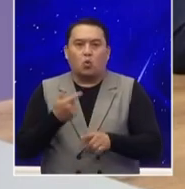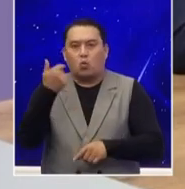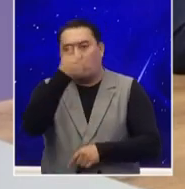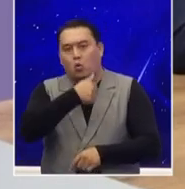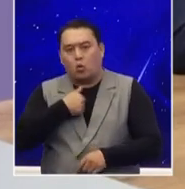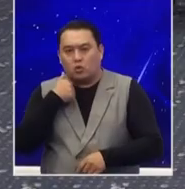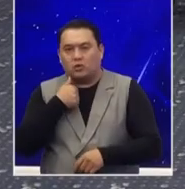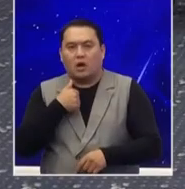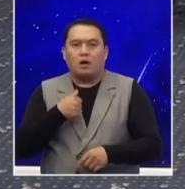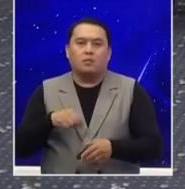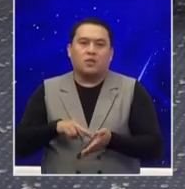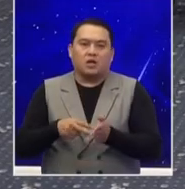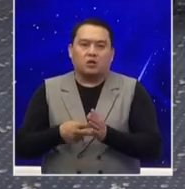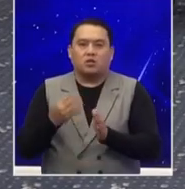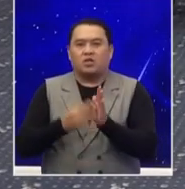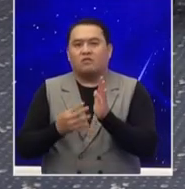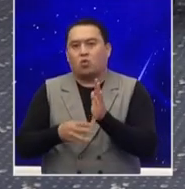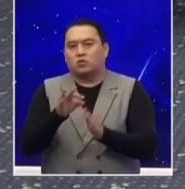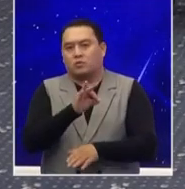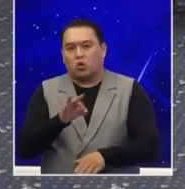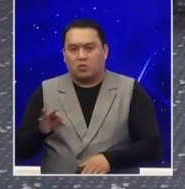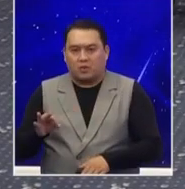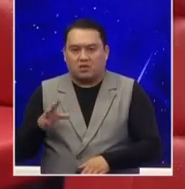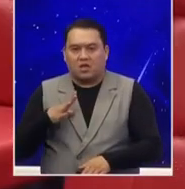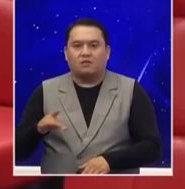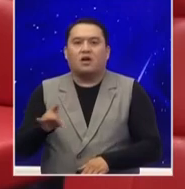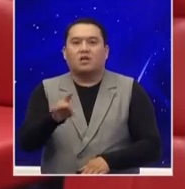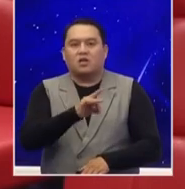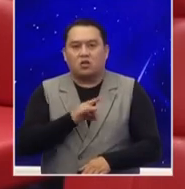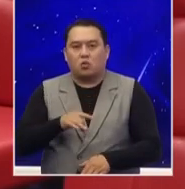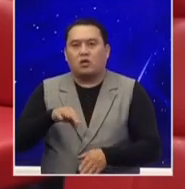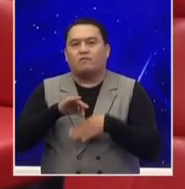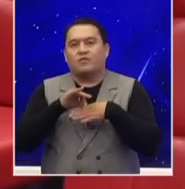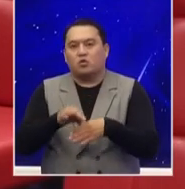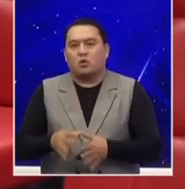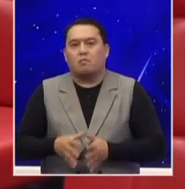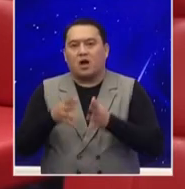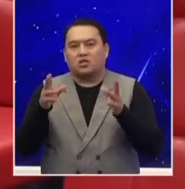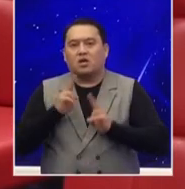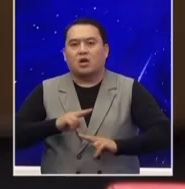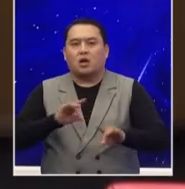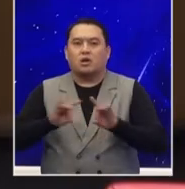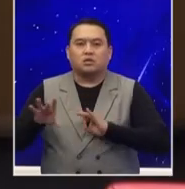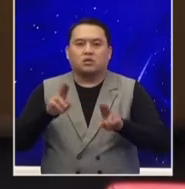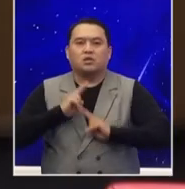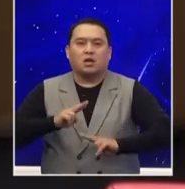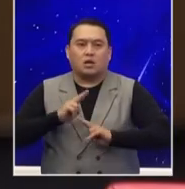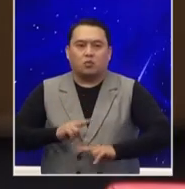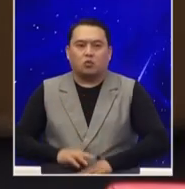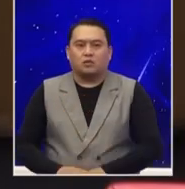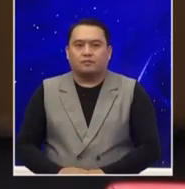конца года планируется довести этот показатель до 90 процентов для этого в регионе ведется большая разъяснительная